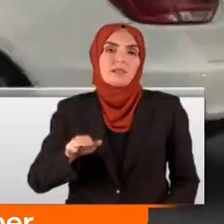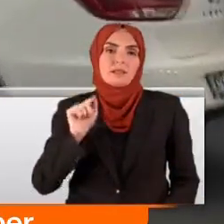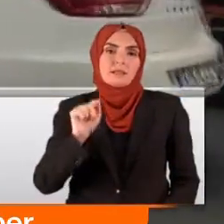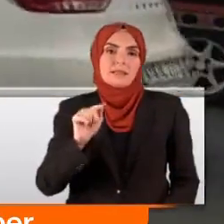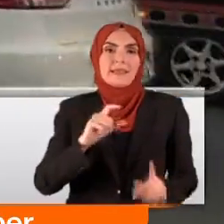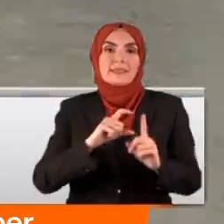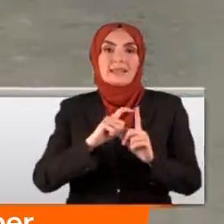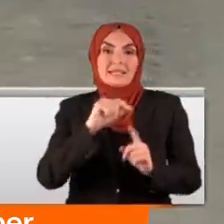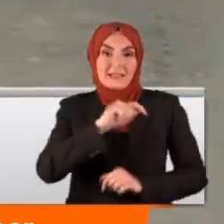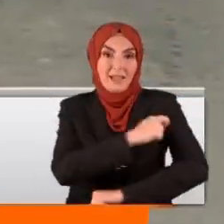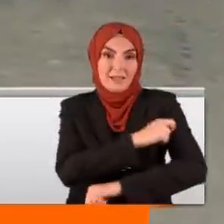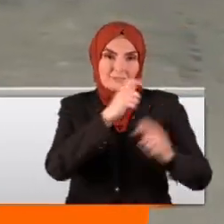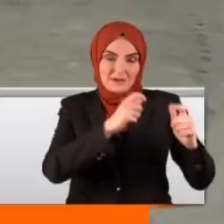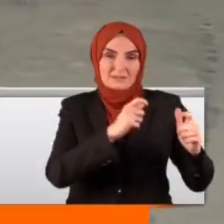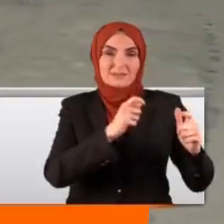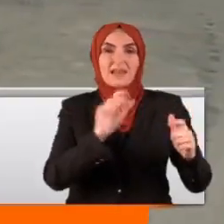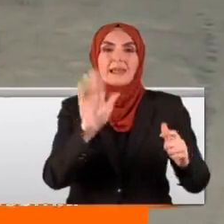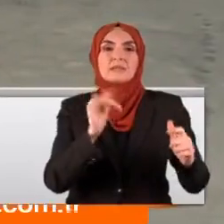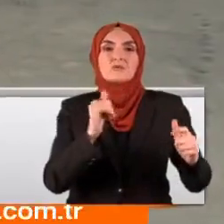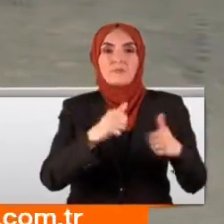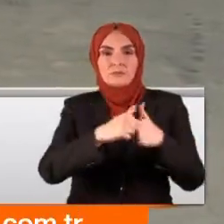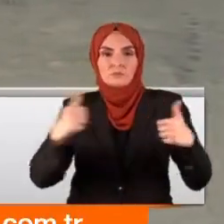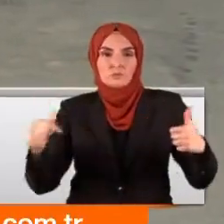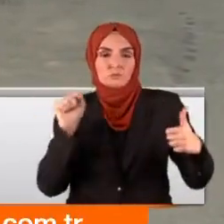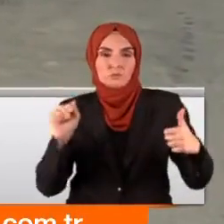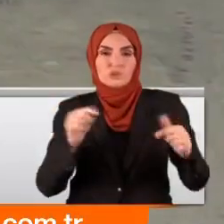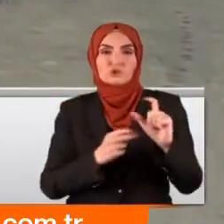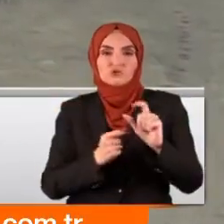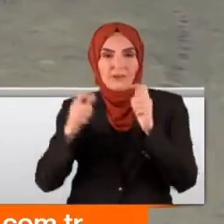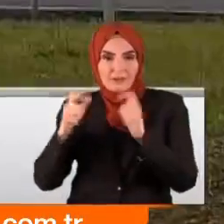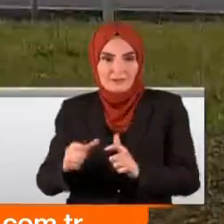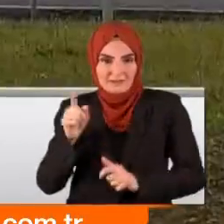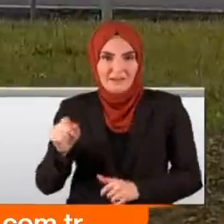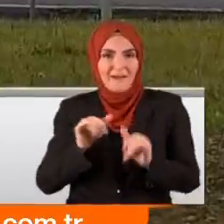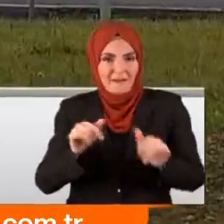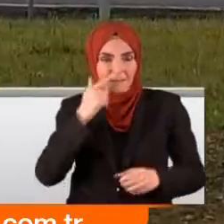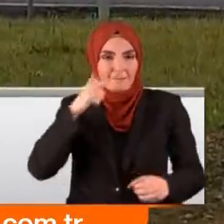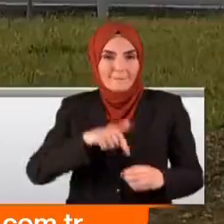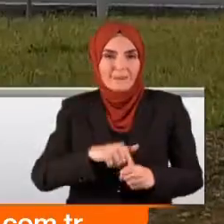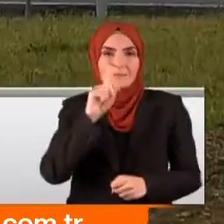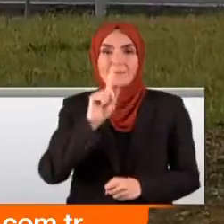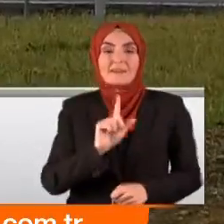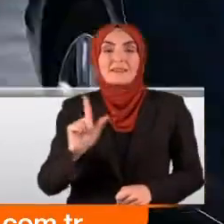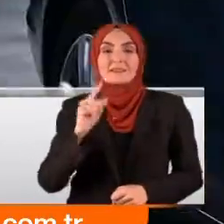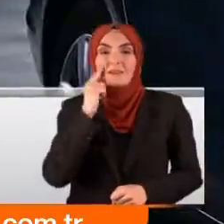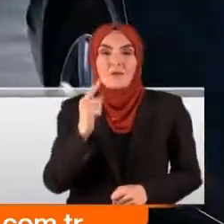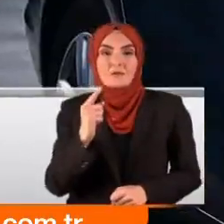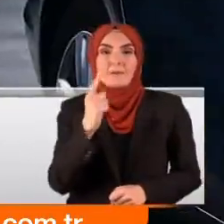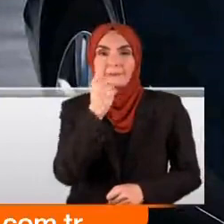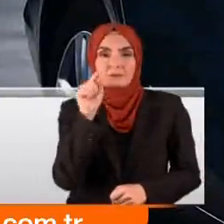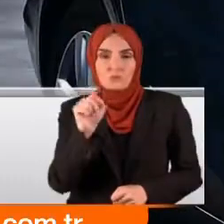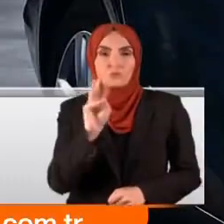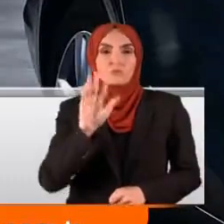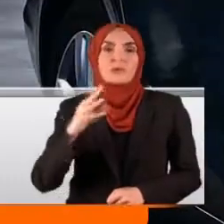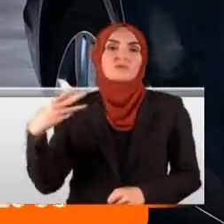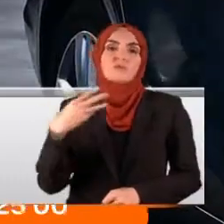kilometre uzakta bulunan Çekya'nın Çilumek kasabasında ise aynı benzinin 1 litresi 1.35 euro, yani yaklaşık 5 lira